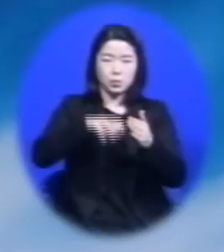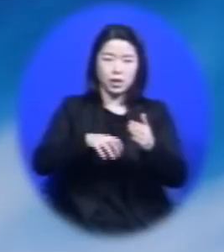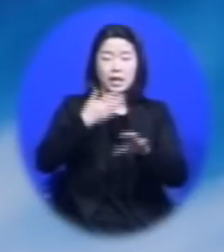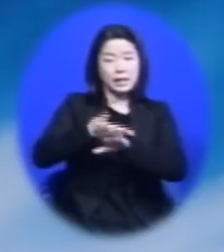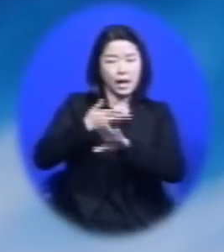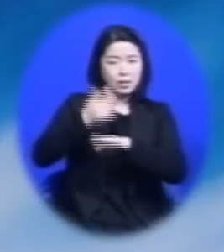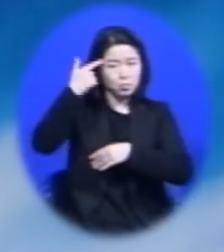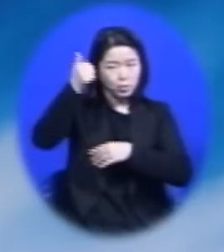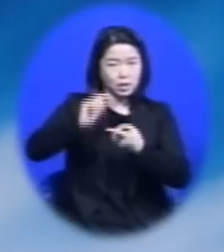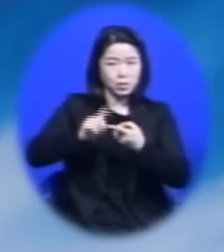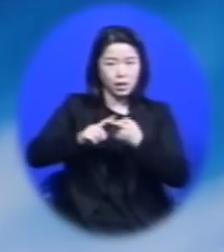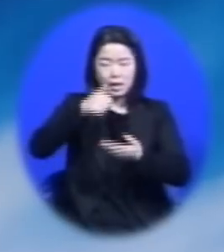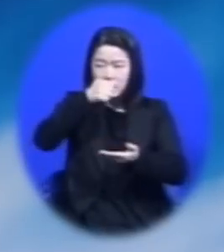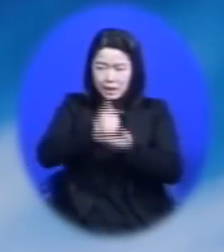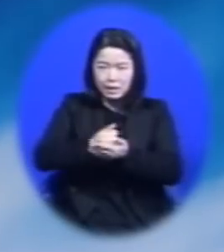다른